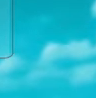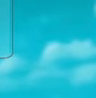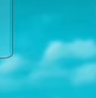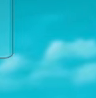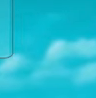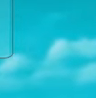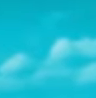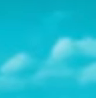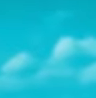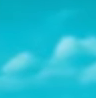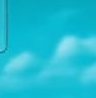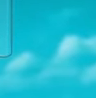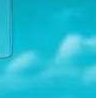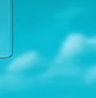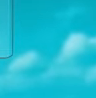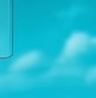көрсетеді.